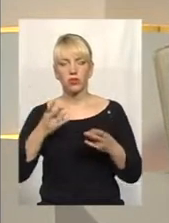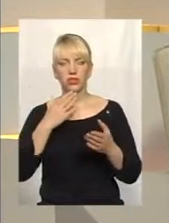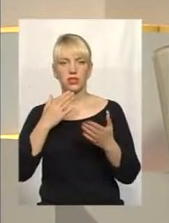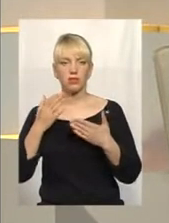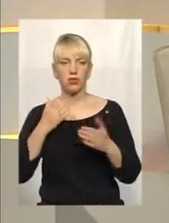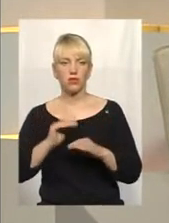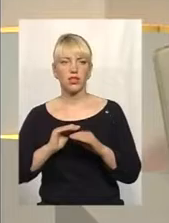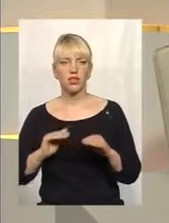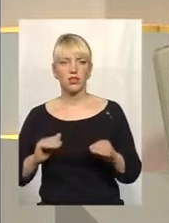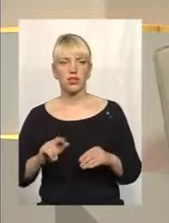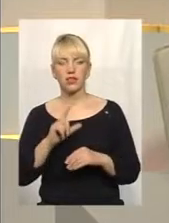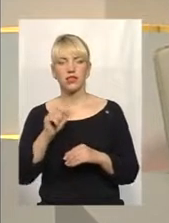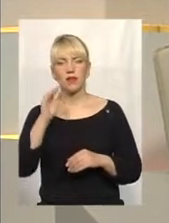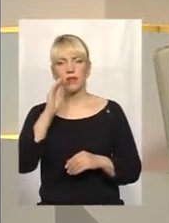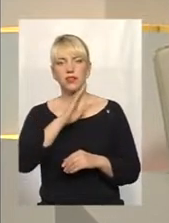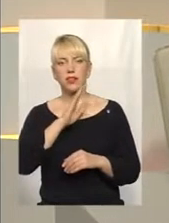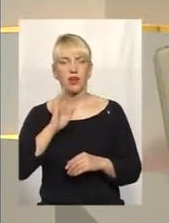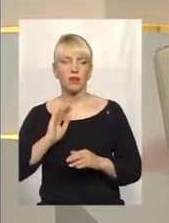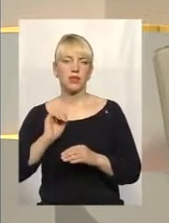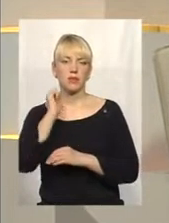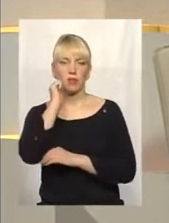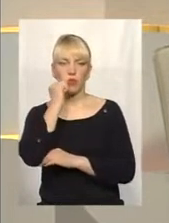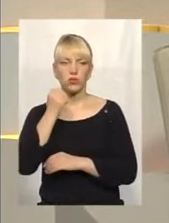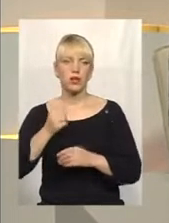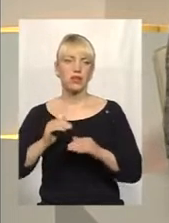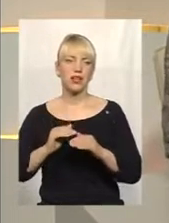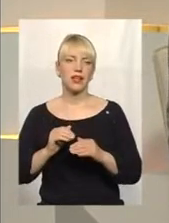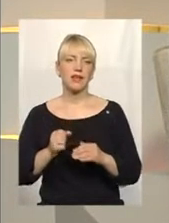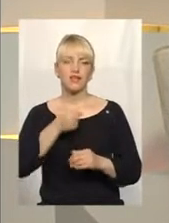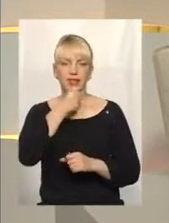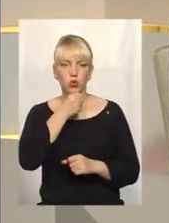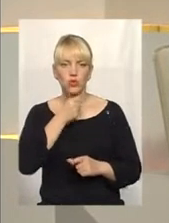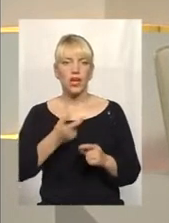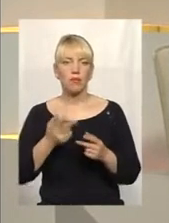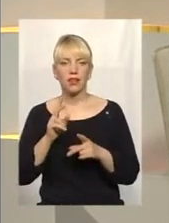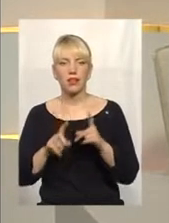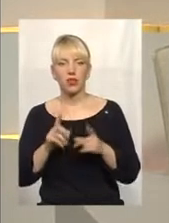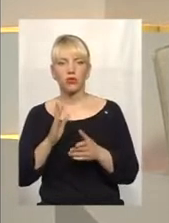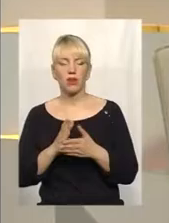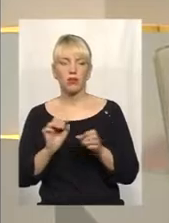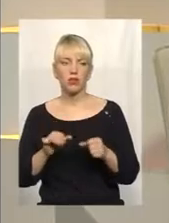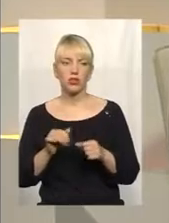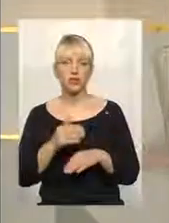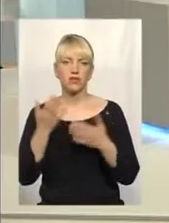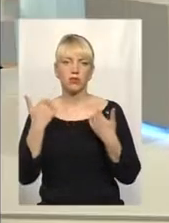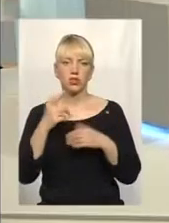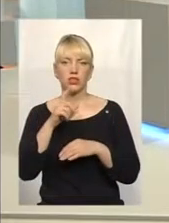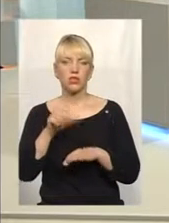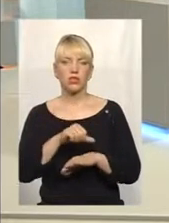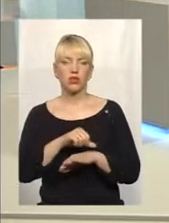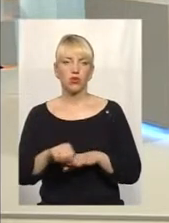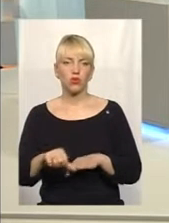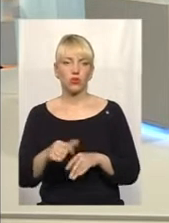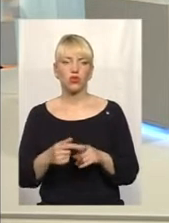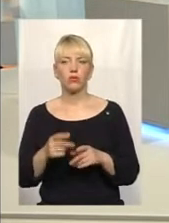дітей з батьками, з бабусями, дідусями. Дехто має можливість відпочити за кордоном, оздоровити свою дитину,